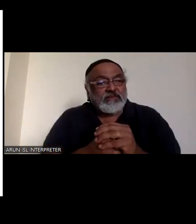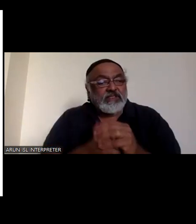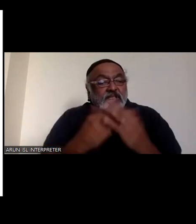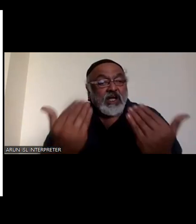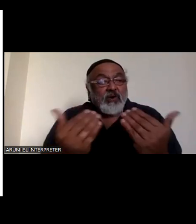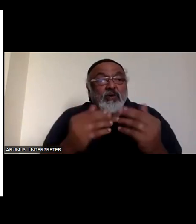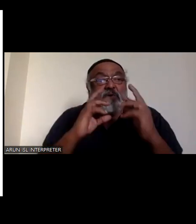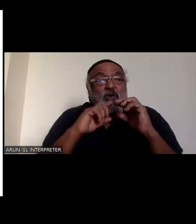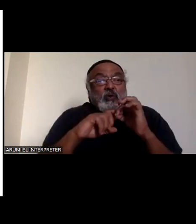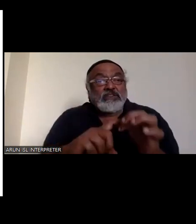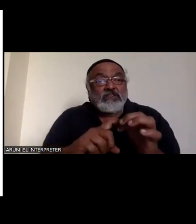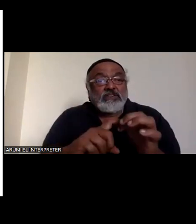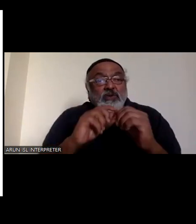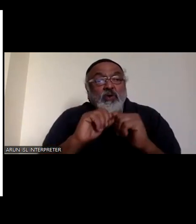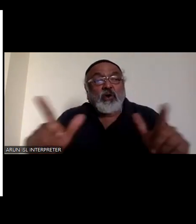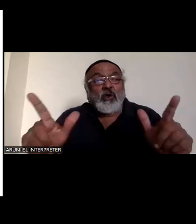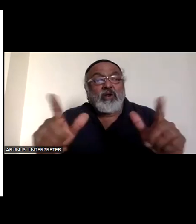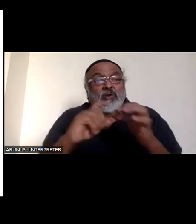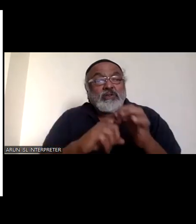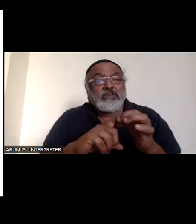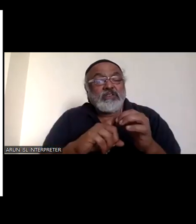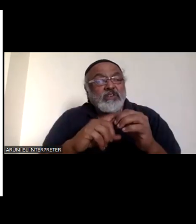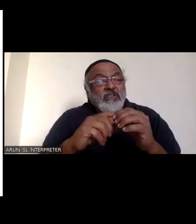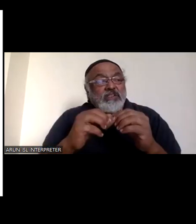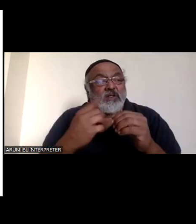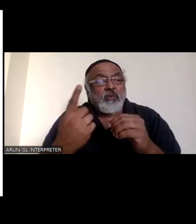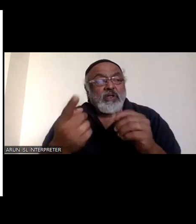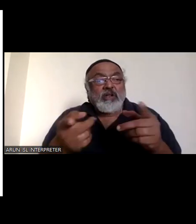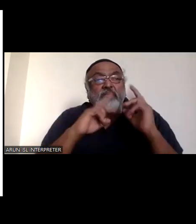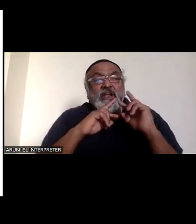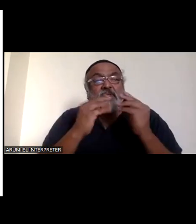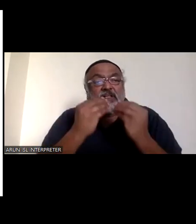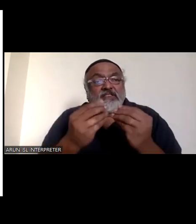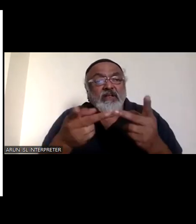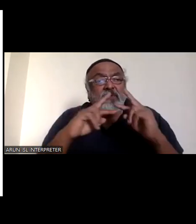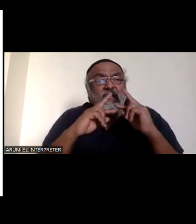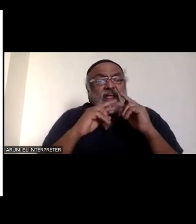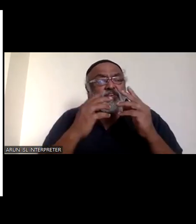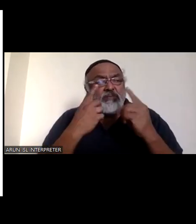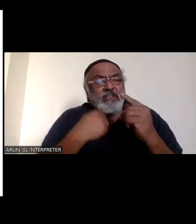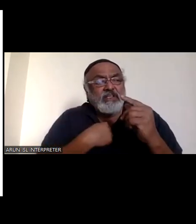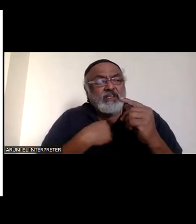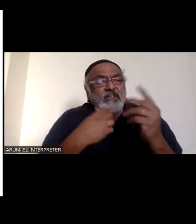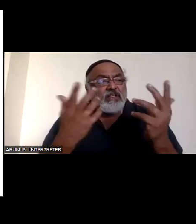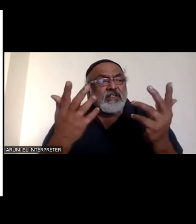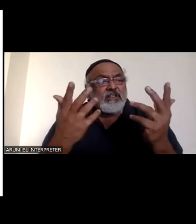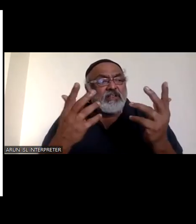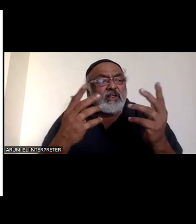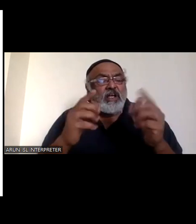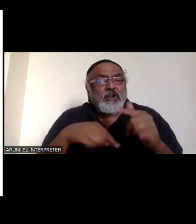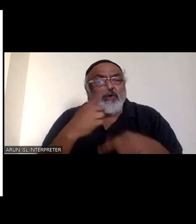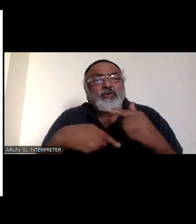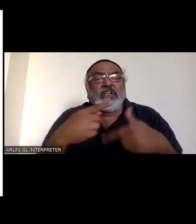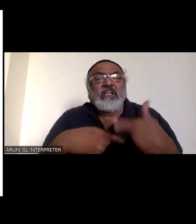सवाल आप सभी से है और कोई एक इसके लिए रिस्पॉन्ड करें, बिकॉज थ्रू आउट द सेशन आई विल बी रेजिंग